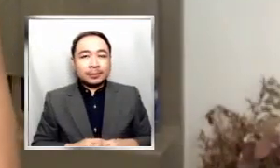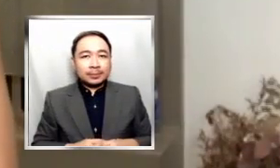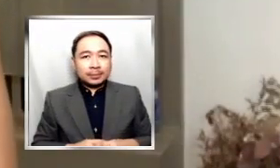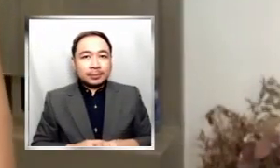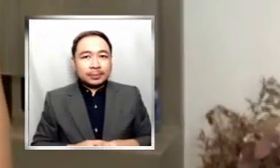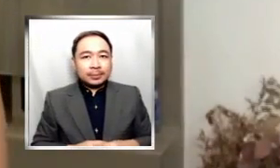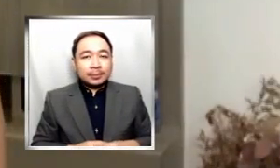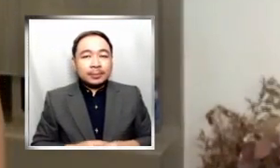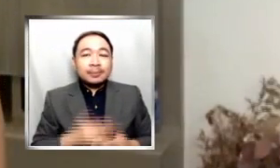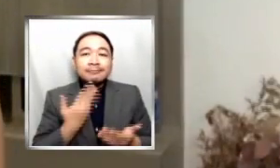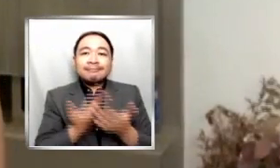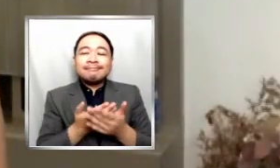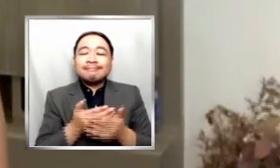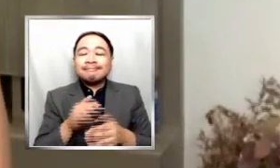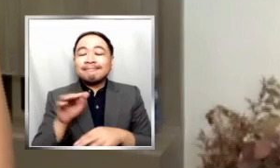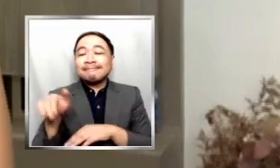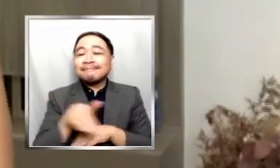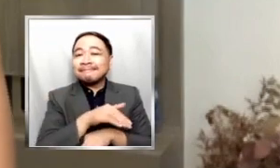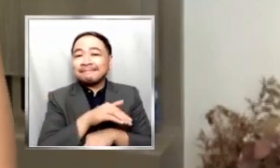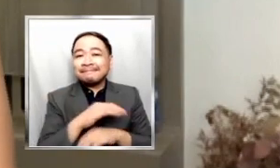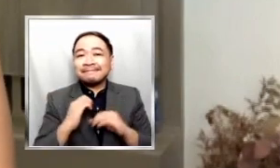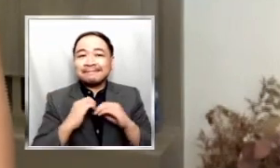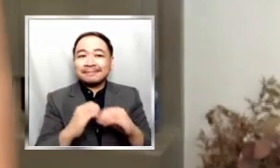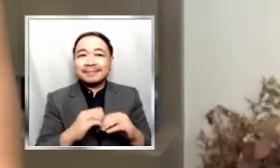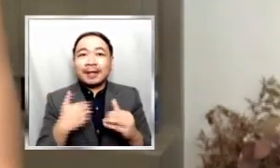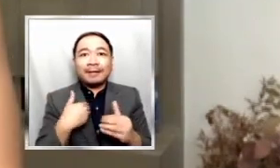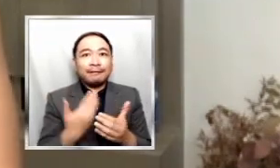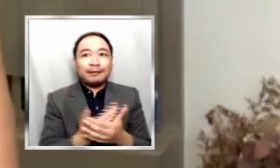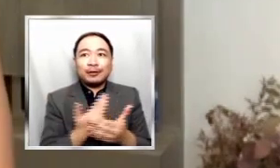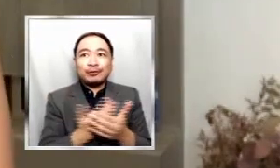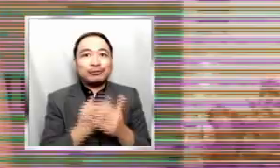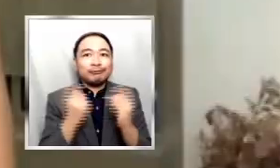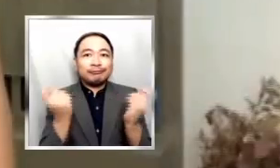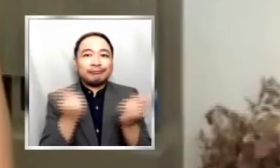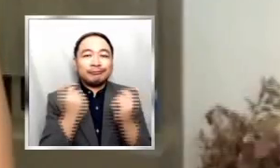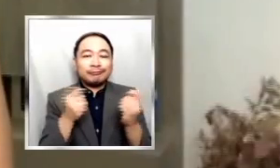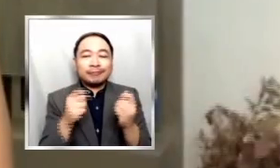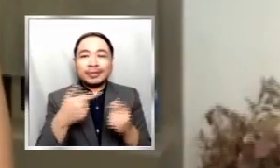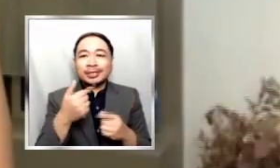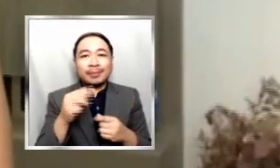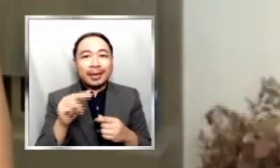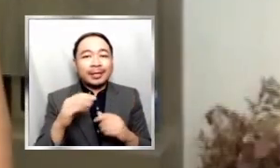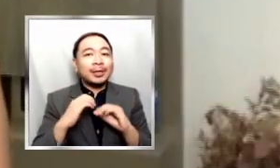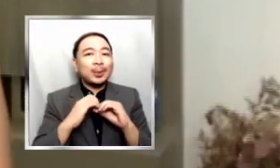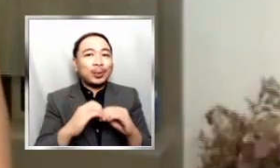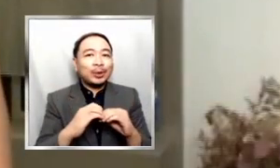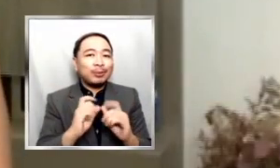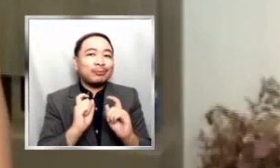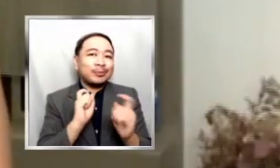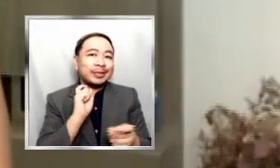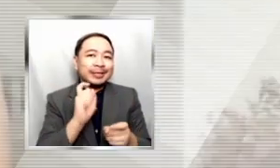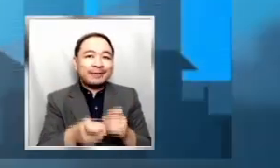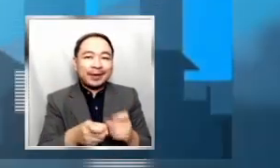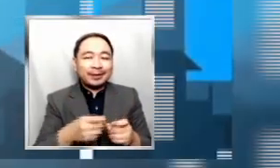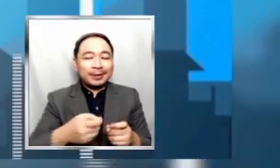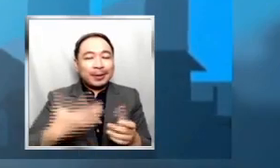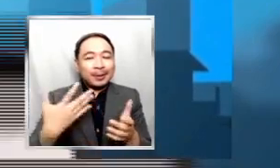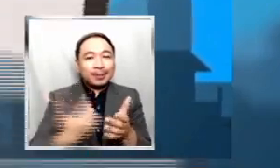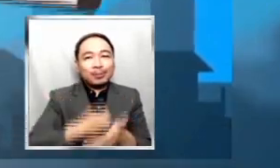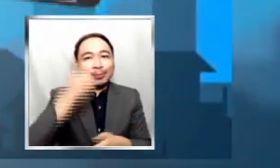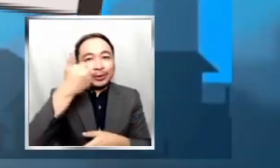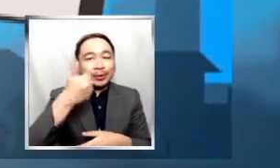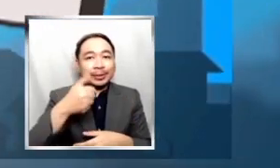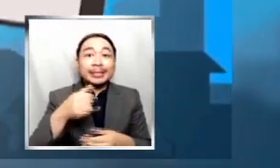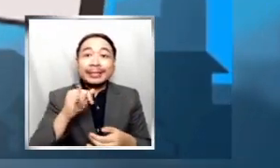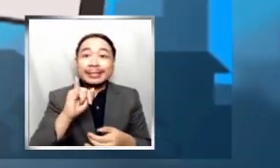Good evening mga kapuso! May bagong papremyo ang GMA Network, ang Kapuso Bigay Premyo Panalo. Sa proof of purchase promo